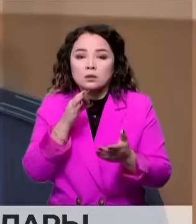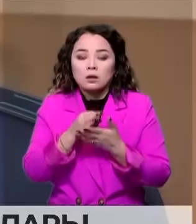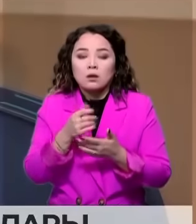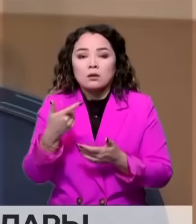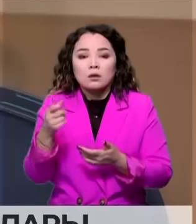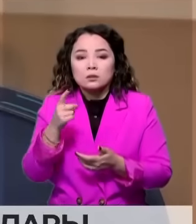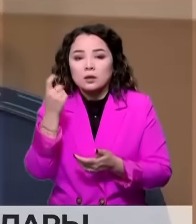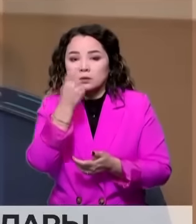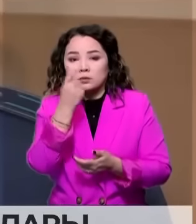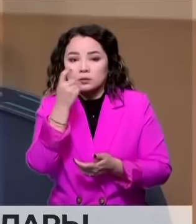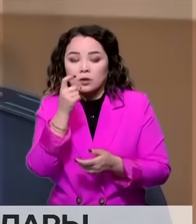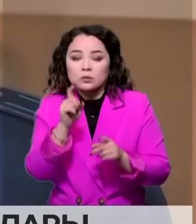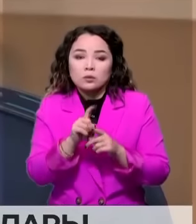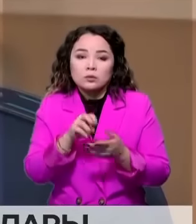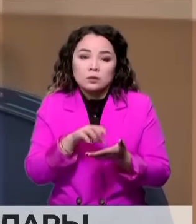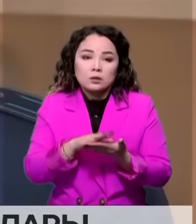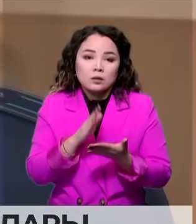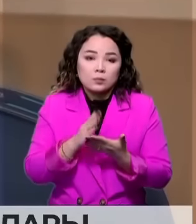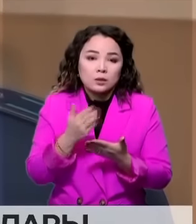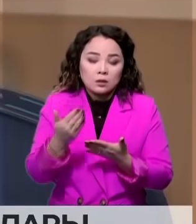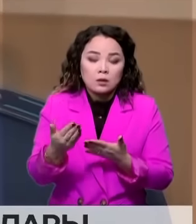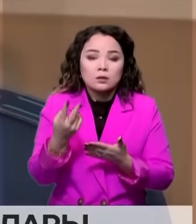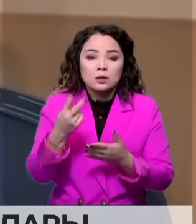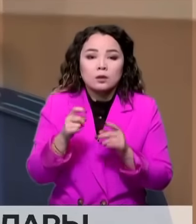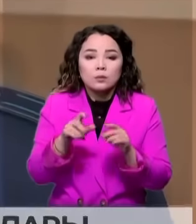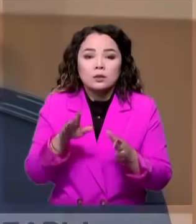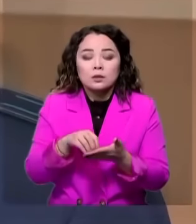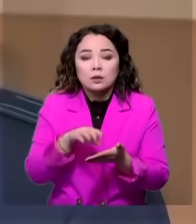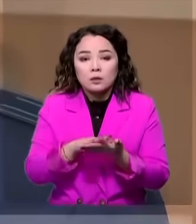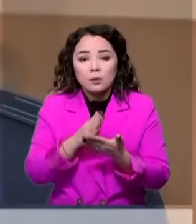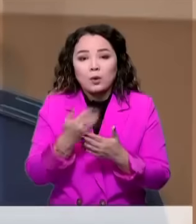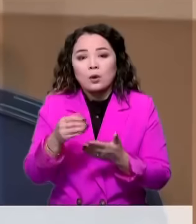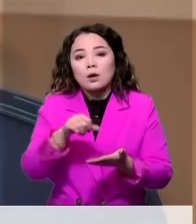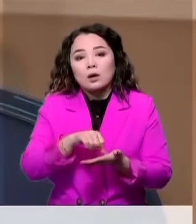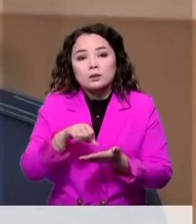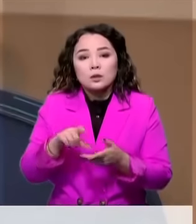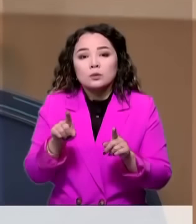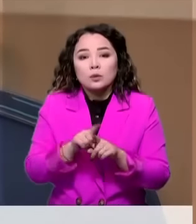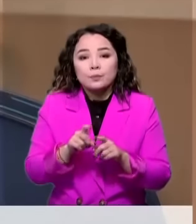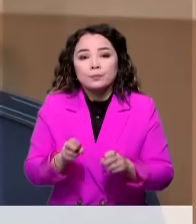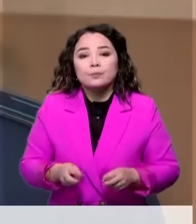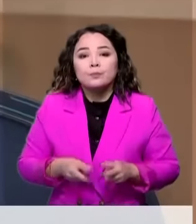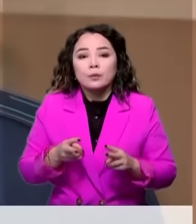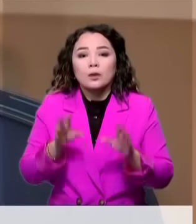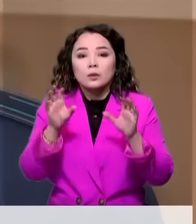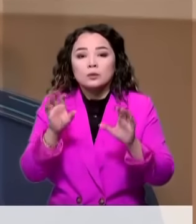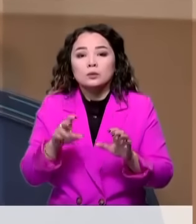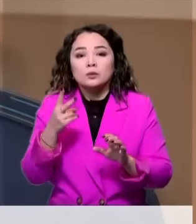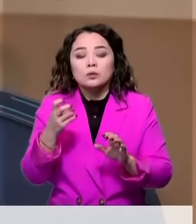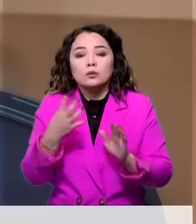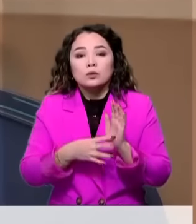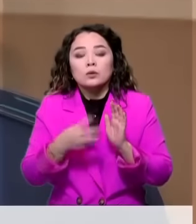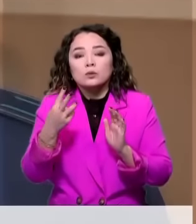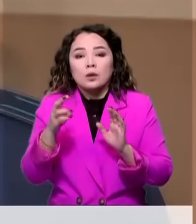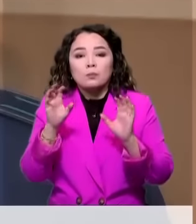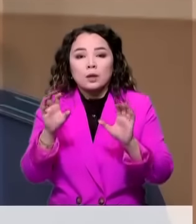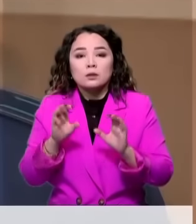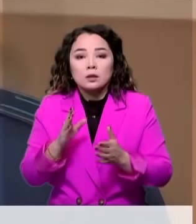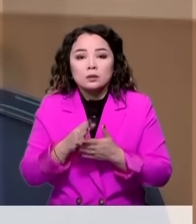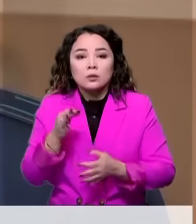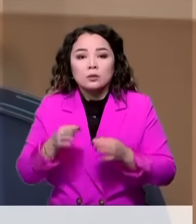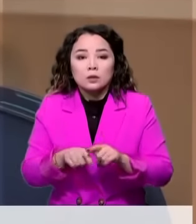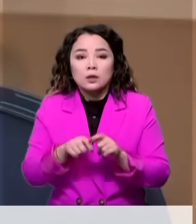баллончиктерді пайдалану екі дерек тіркелді, қаланың екі мектебінде. Оған қатысты, біреуіне қатысты қылмыстық кодексінің 293 бабы бойынша